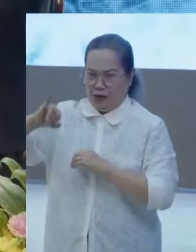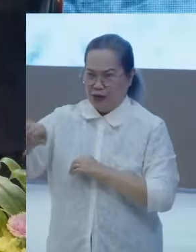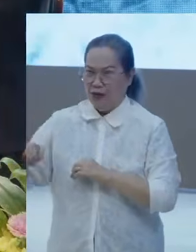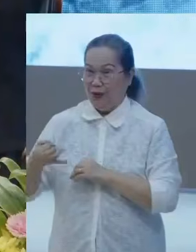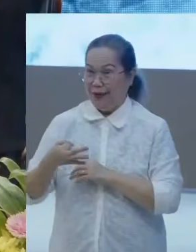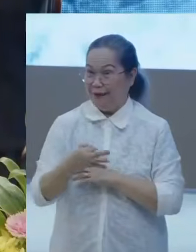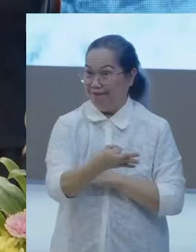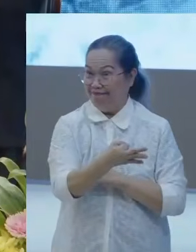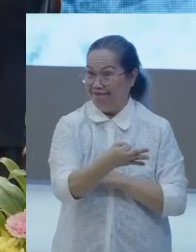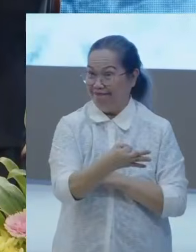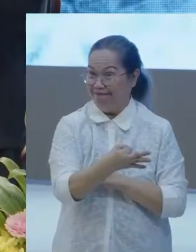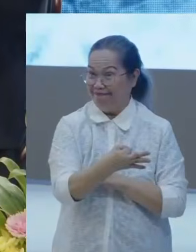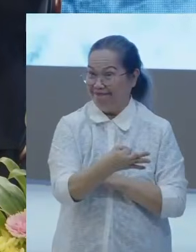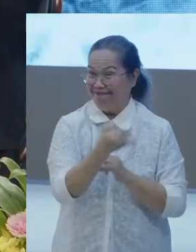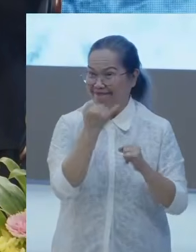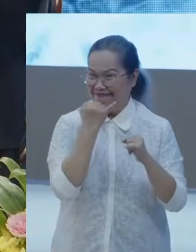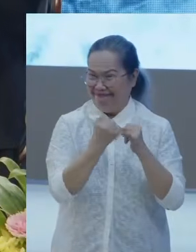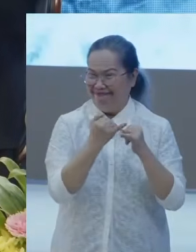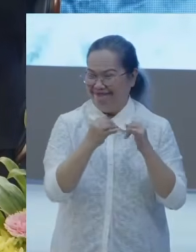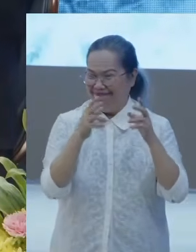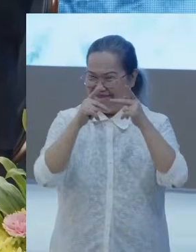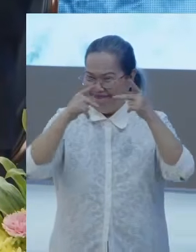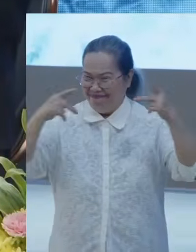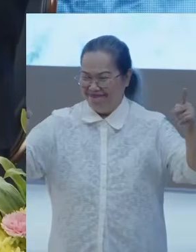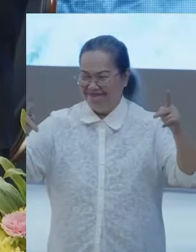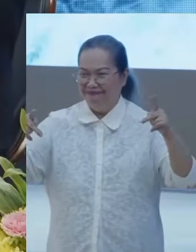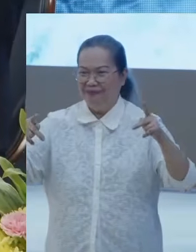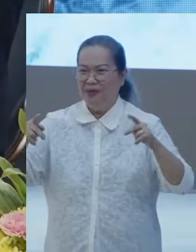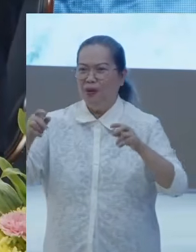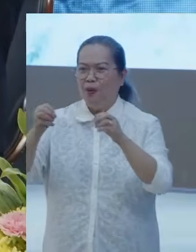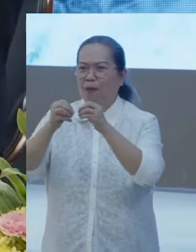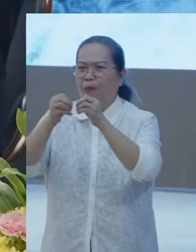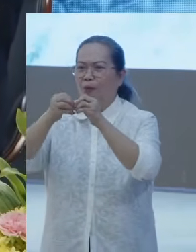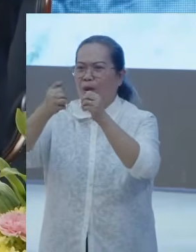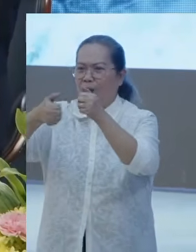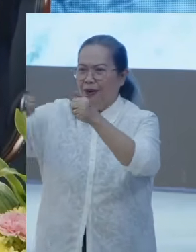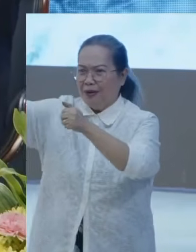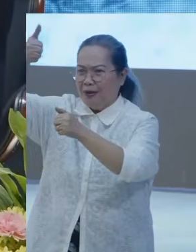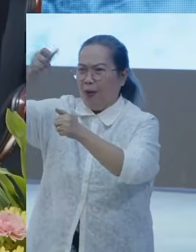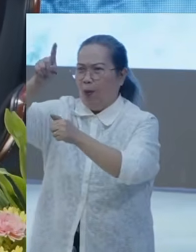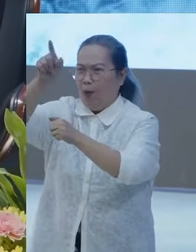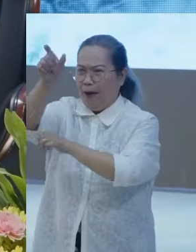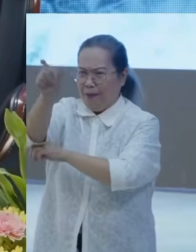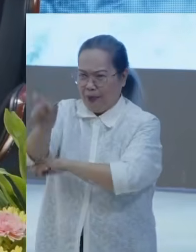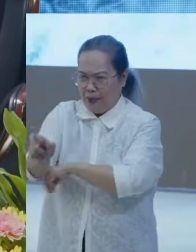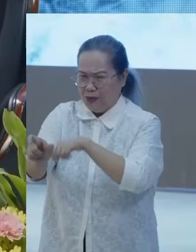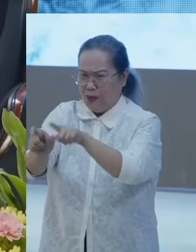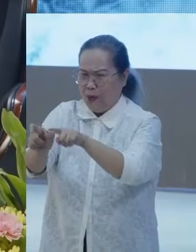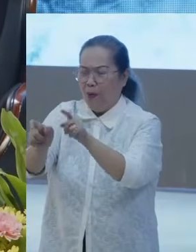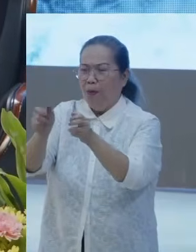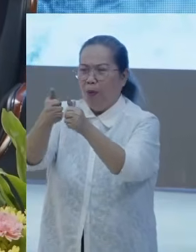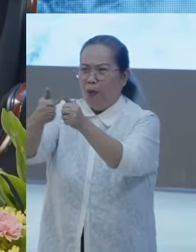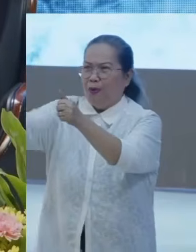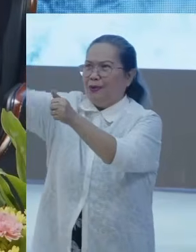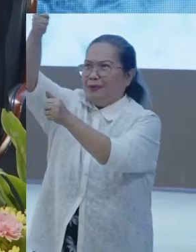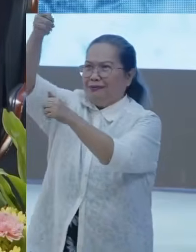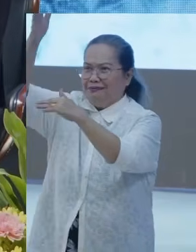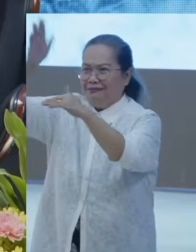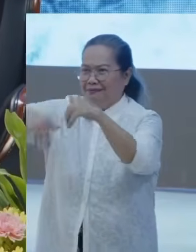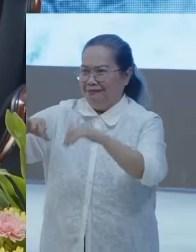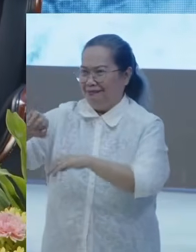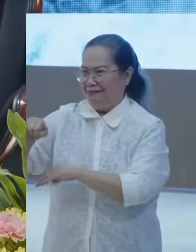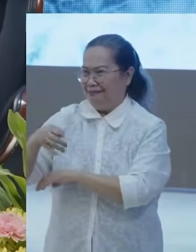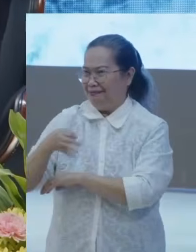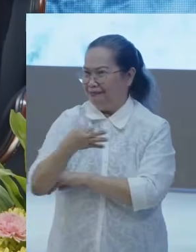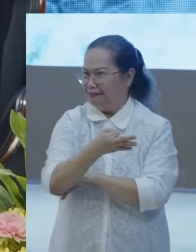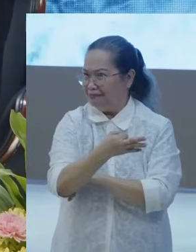huling phrase dun sa verse 41. Something greater or someone greater than Jonah is here.